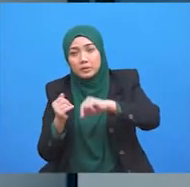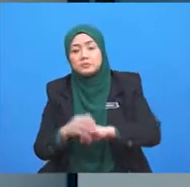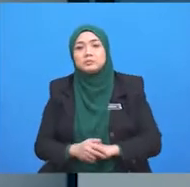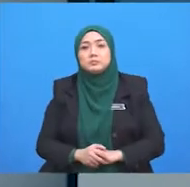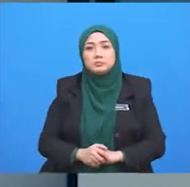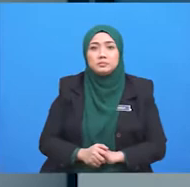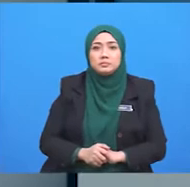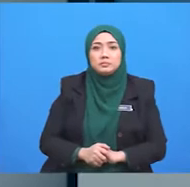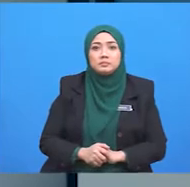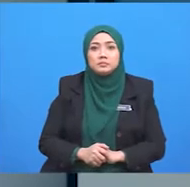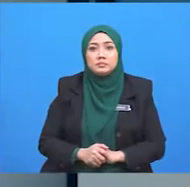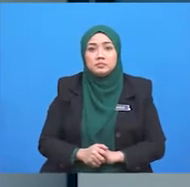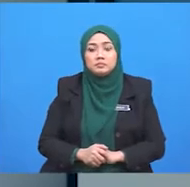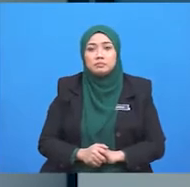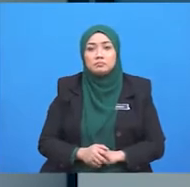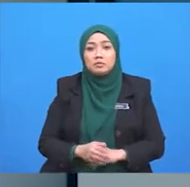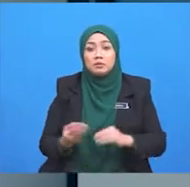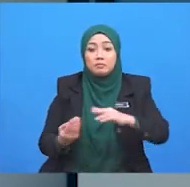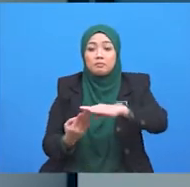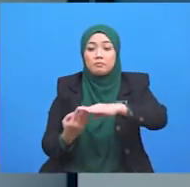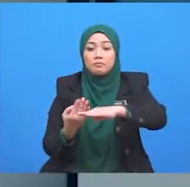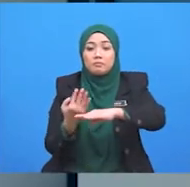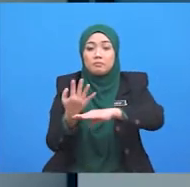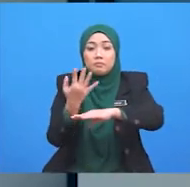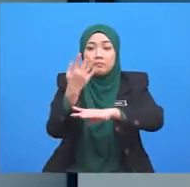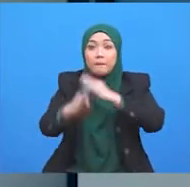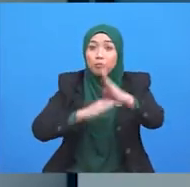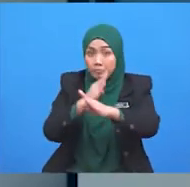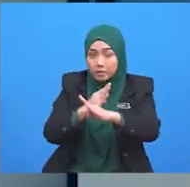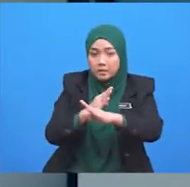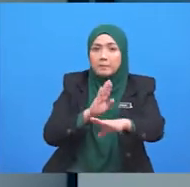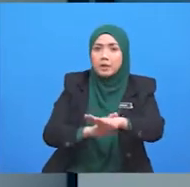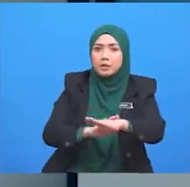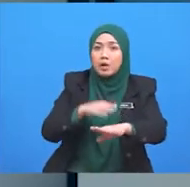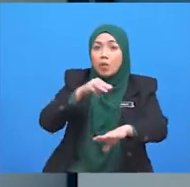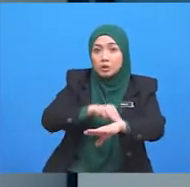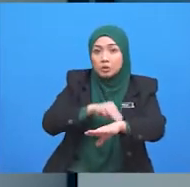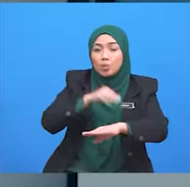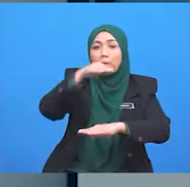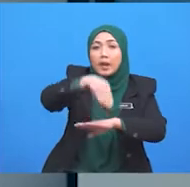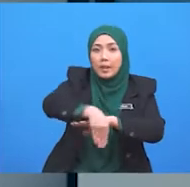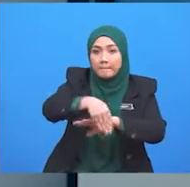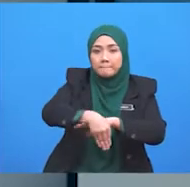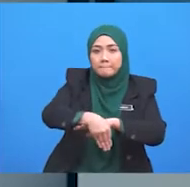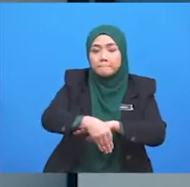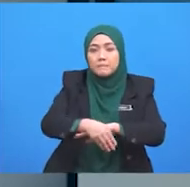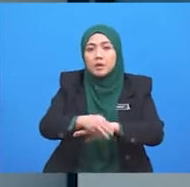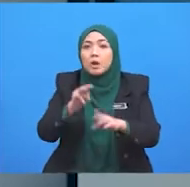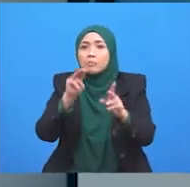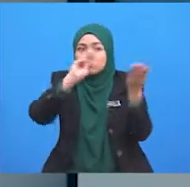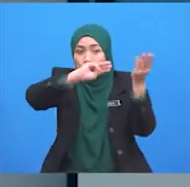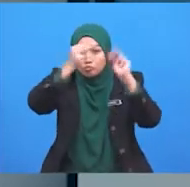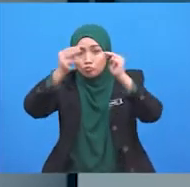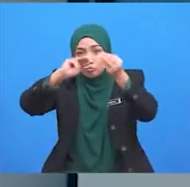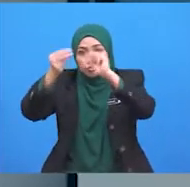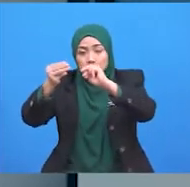atmosfera oleh permukaan bumi pada waktu malam. Bahangan bumi lebih banyak semasa solstice musim panas di